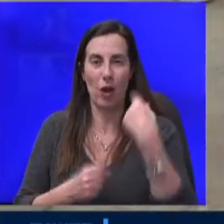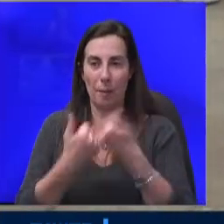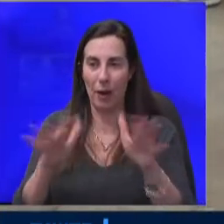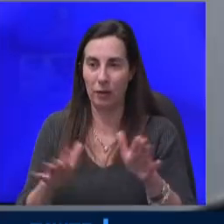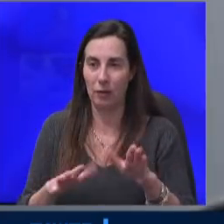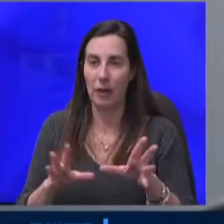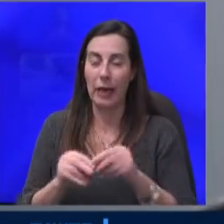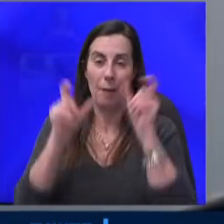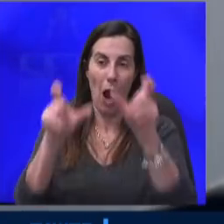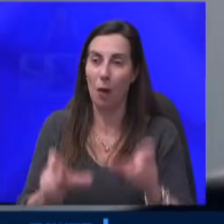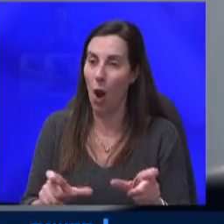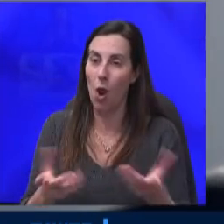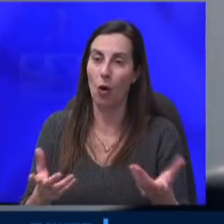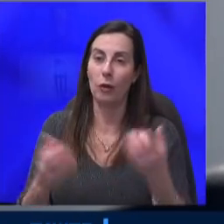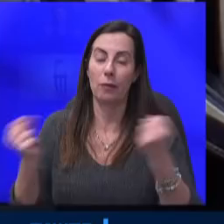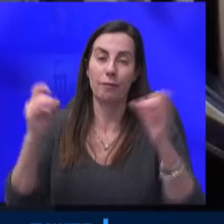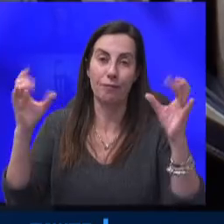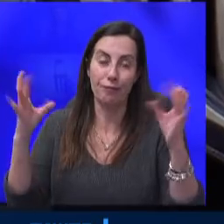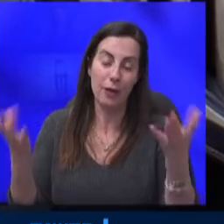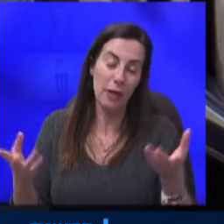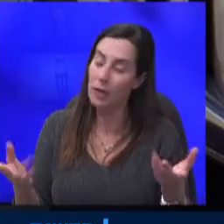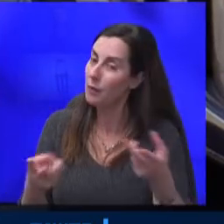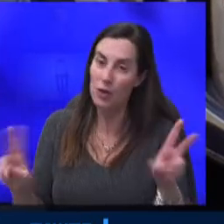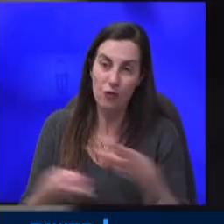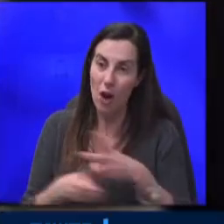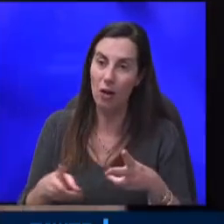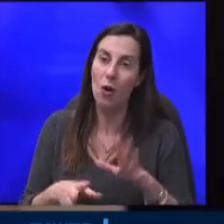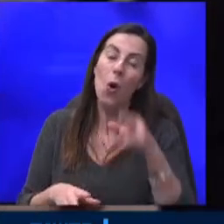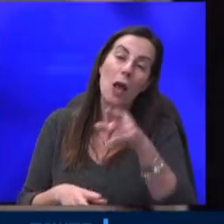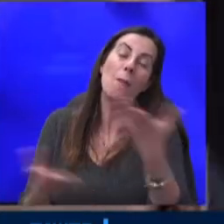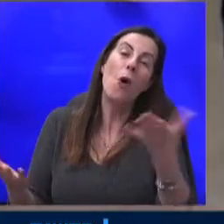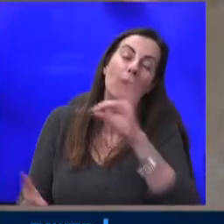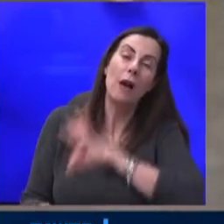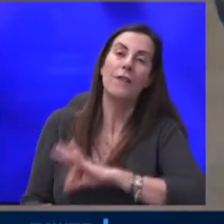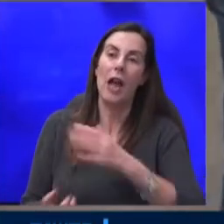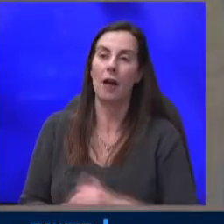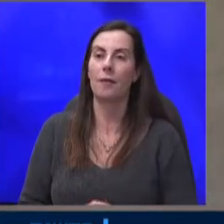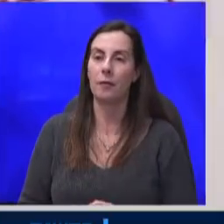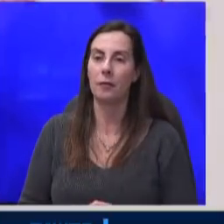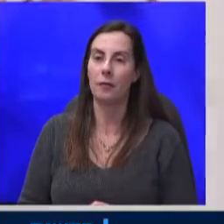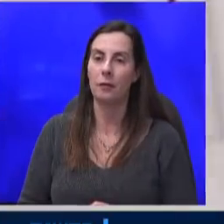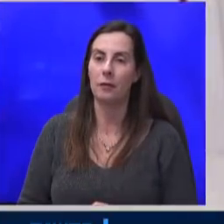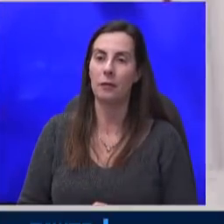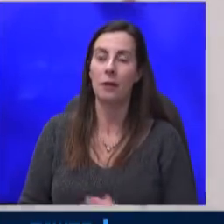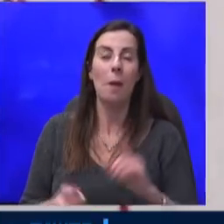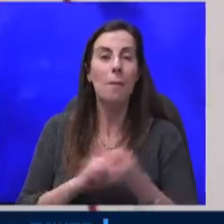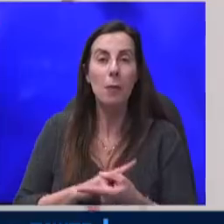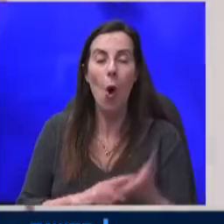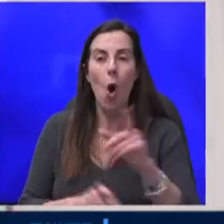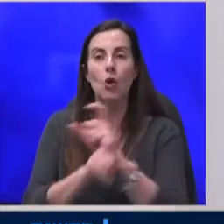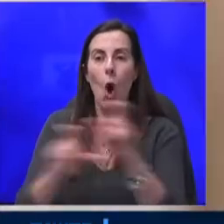מאפשרות ללימוזינות להדליק פנסים, אולי מכאן יבוא האור. מה שקיבל במקום זה עוד חובות ועוד